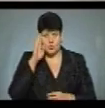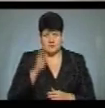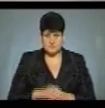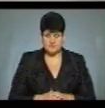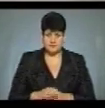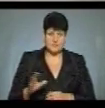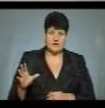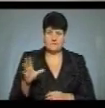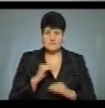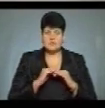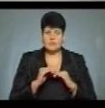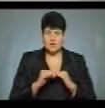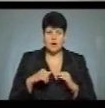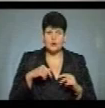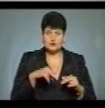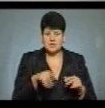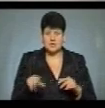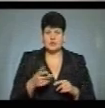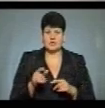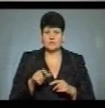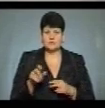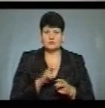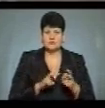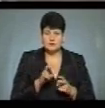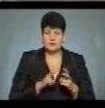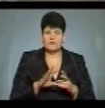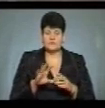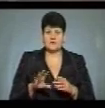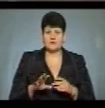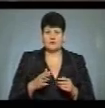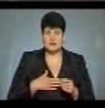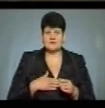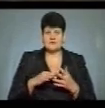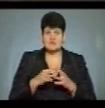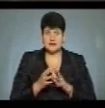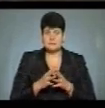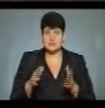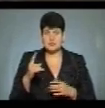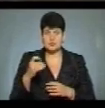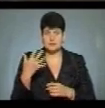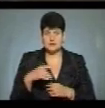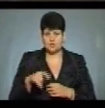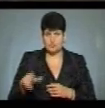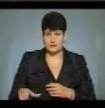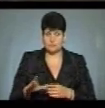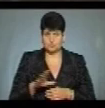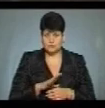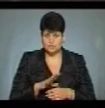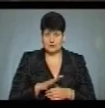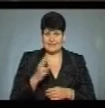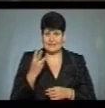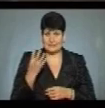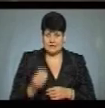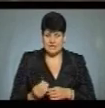Всі поля вже обійшли, люди залучили ціле село і сусідні села ходять. У нас в селі, напевно, більше як 150 чоловік залучено було 3 дні.